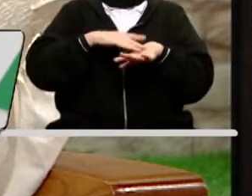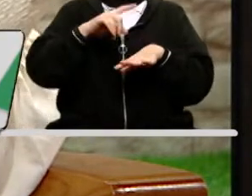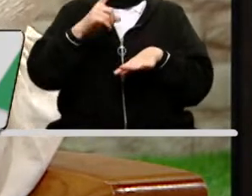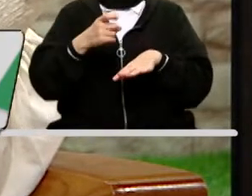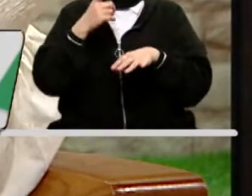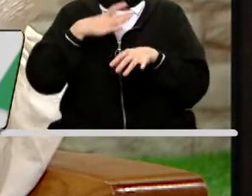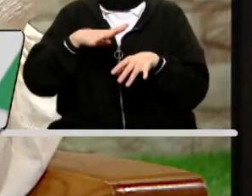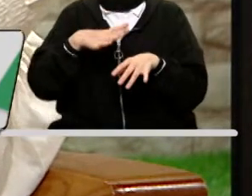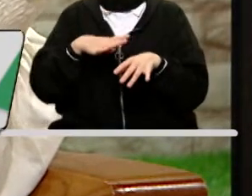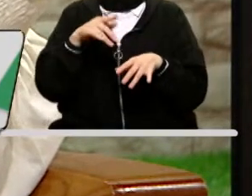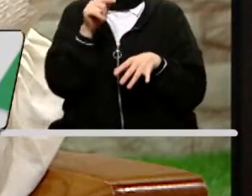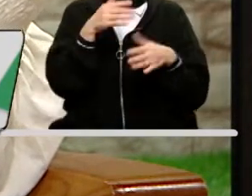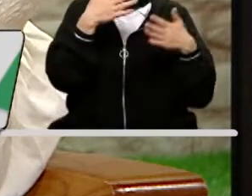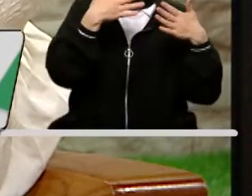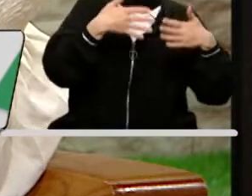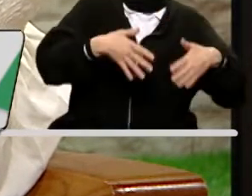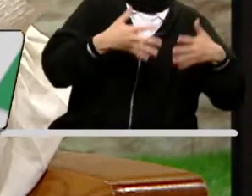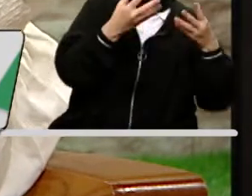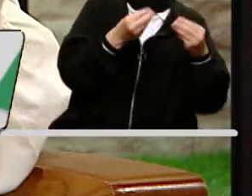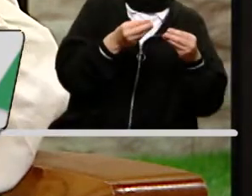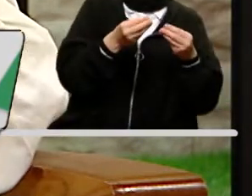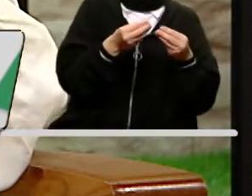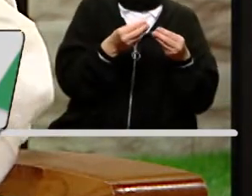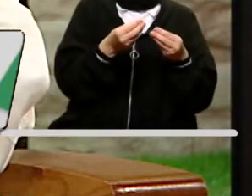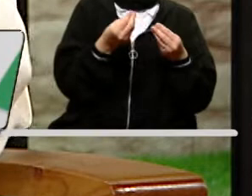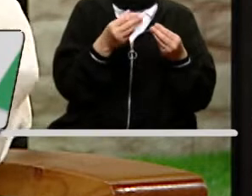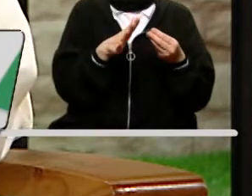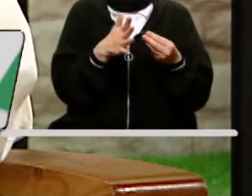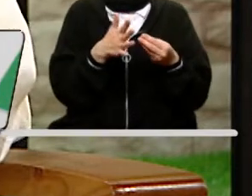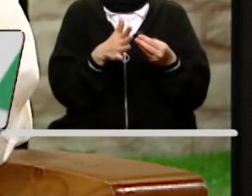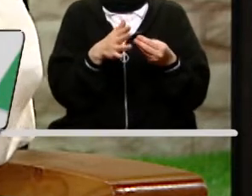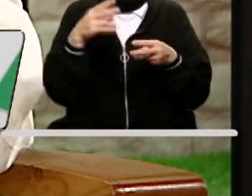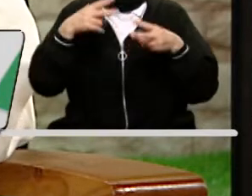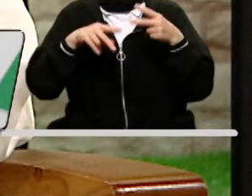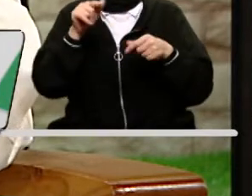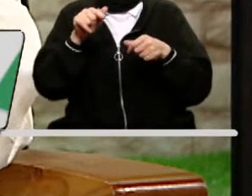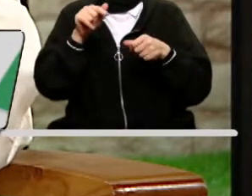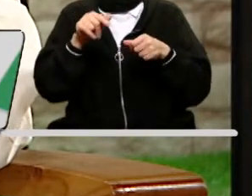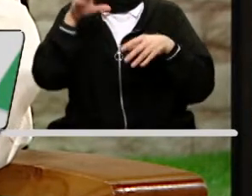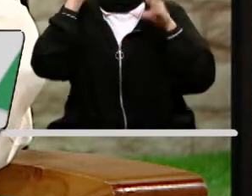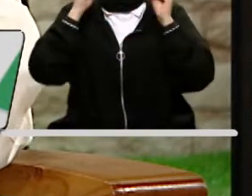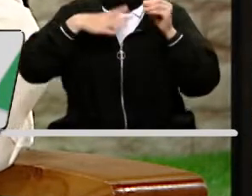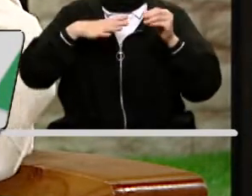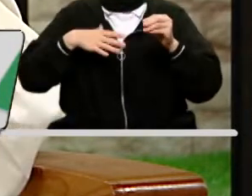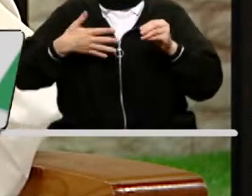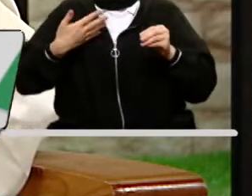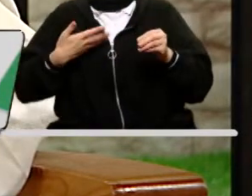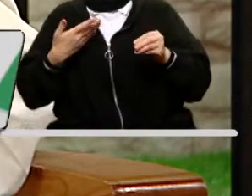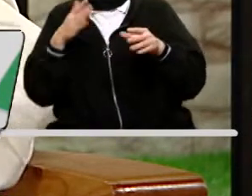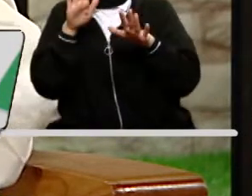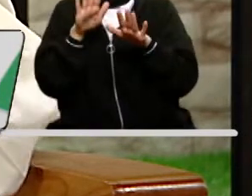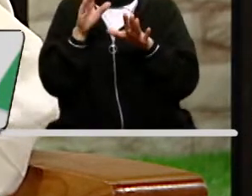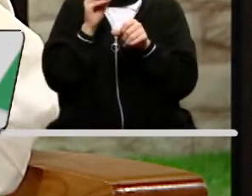istediklerimiz, engellendiklerimiz, bazen bunların sonucunda zararlı çıktıklarımız. İşte merak